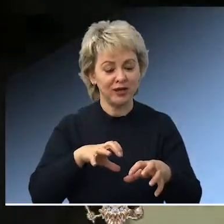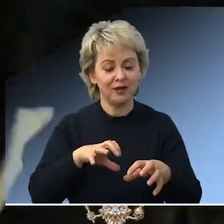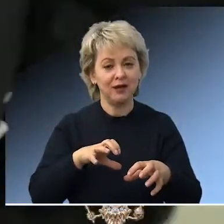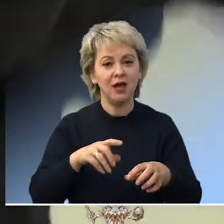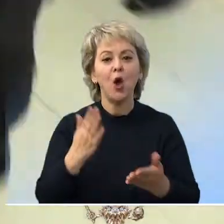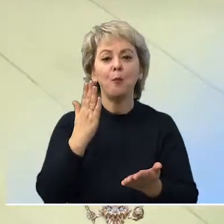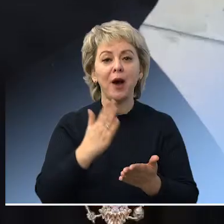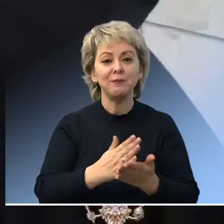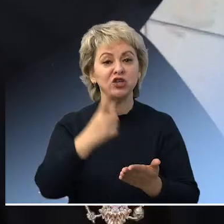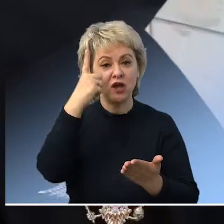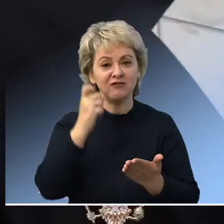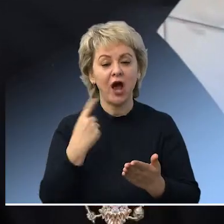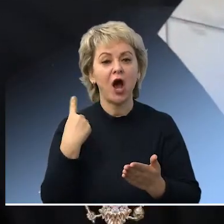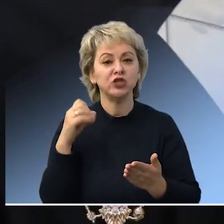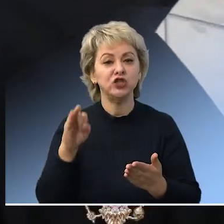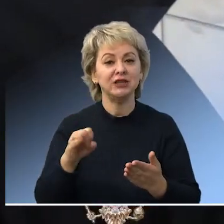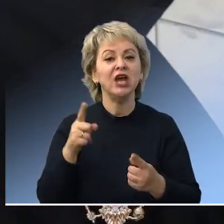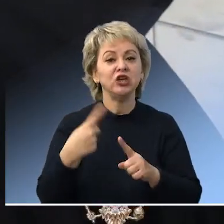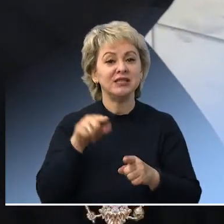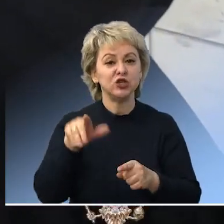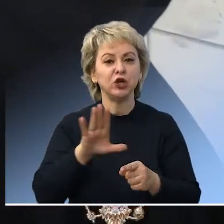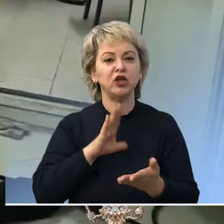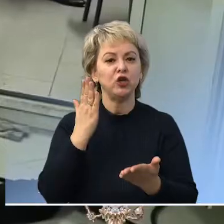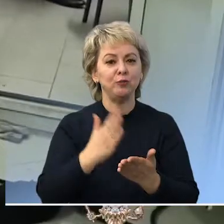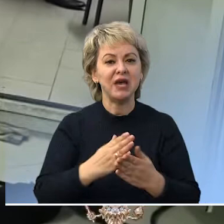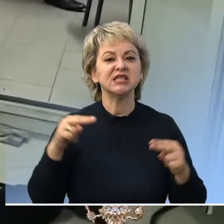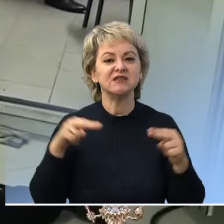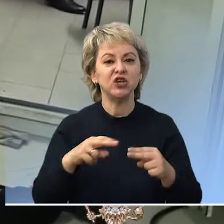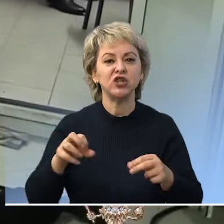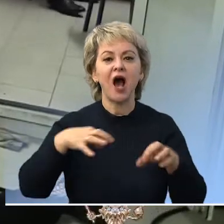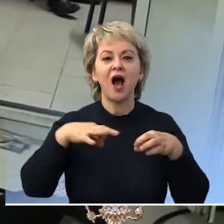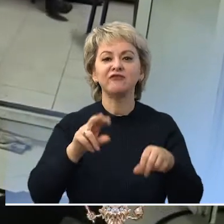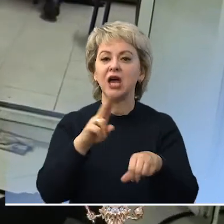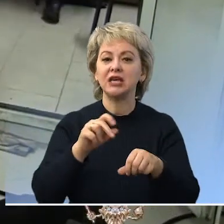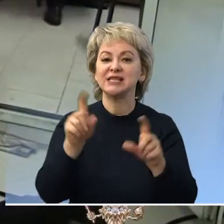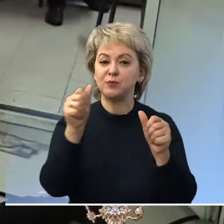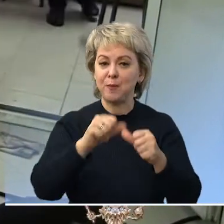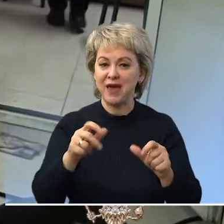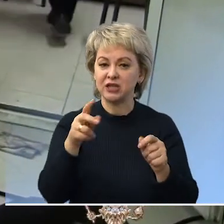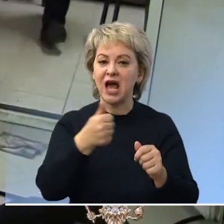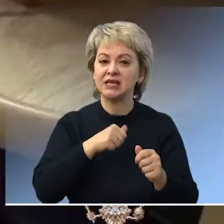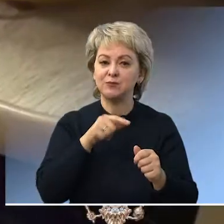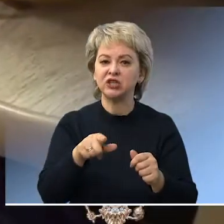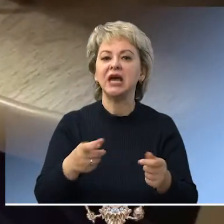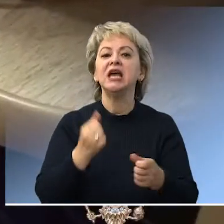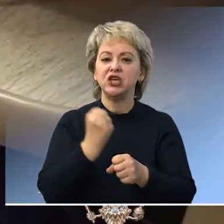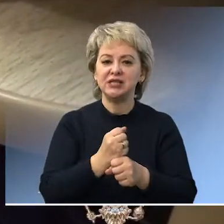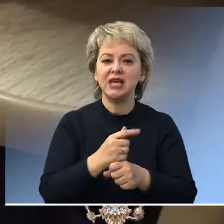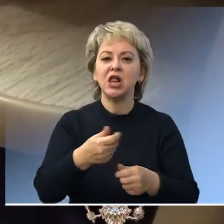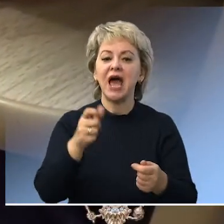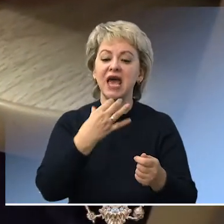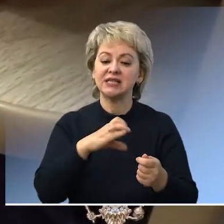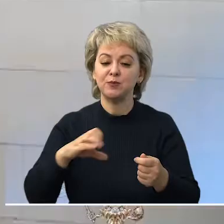мошенничестве. По имеющейся информации, один из злоумышленников имел свидетельство автоэксперта и осуществлял независимую